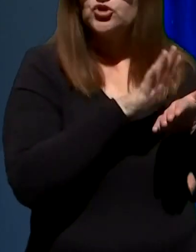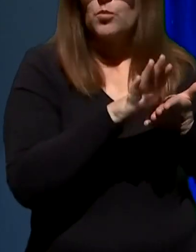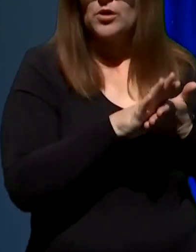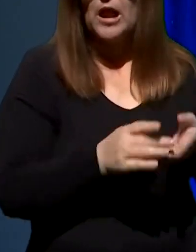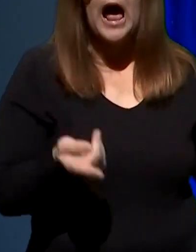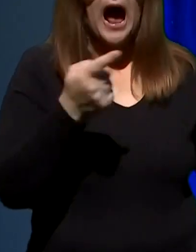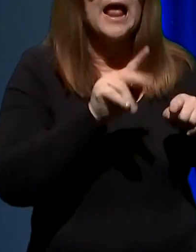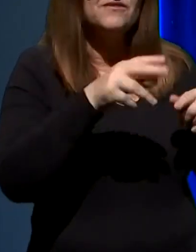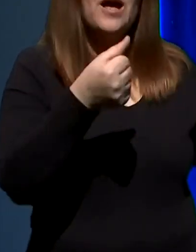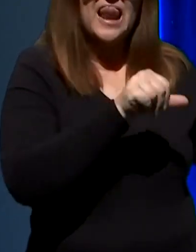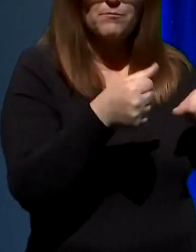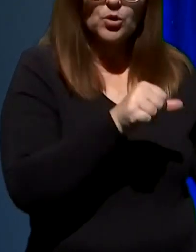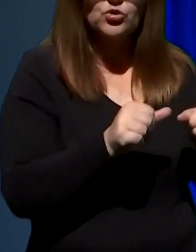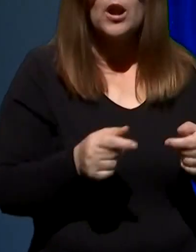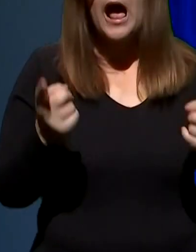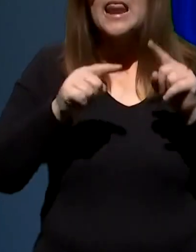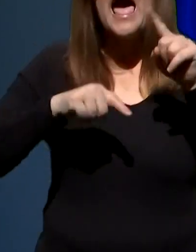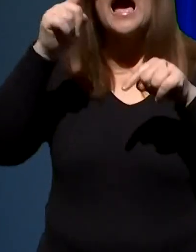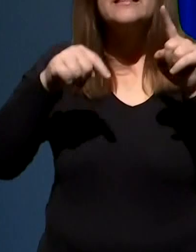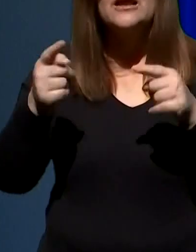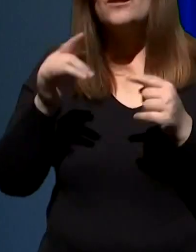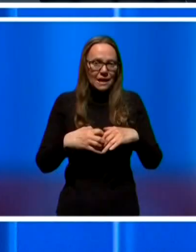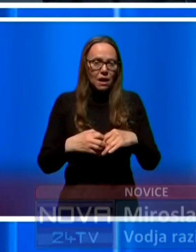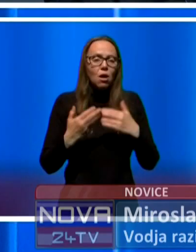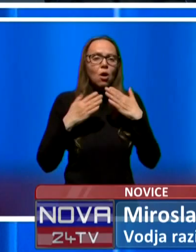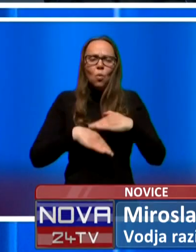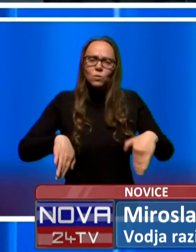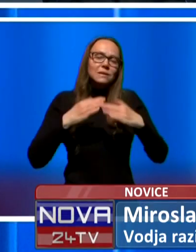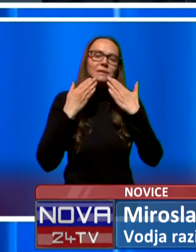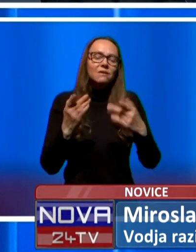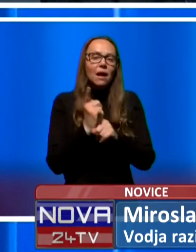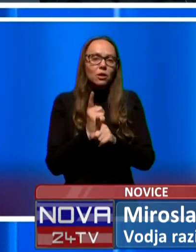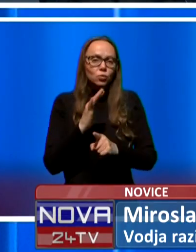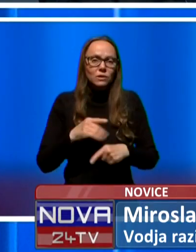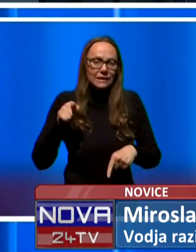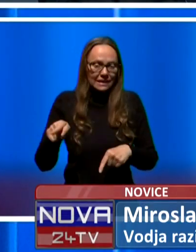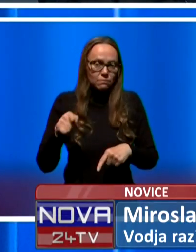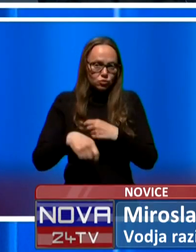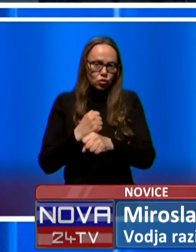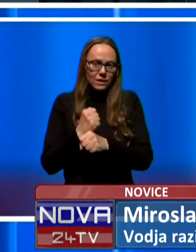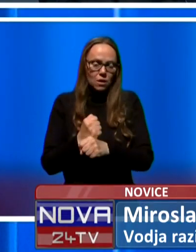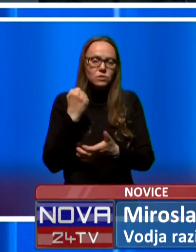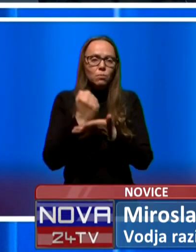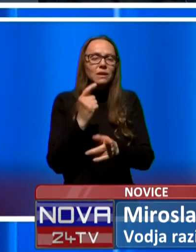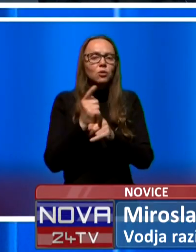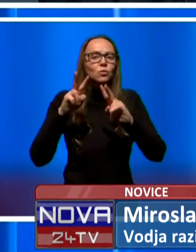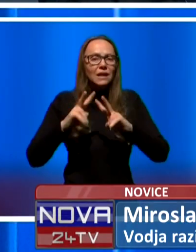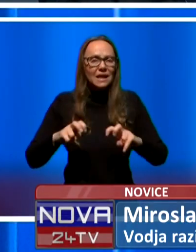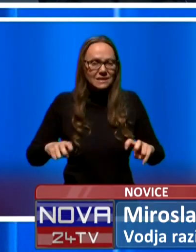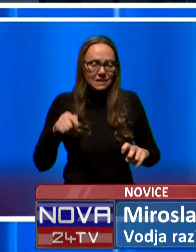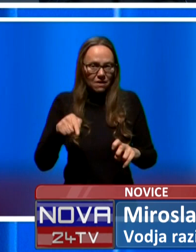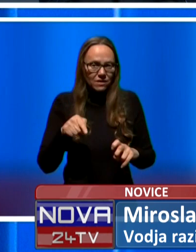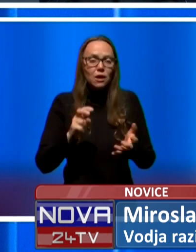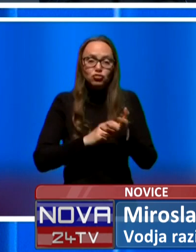v laboratoriju ali analitično na terenu, da jih ni treba nič učiti. Poudaril bi tudi, da je ta raziskava pravzaprav